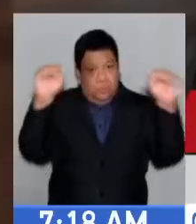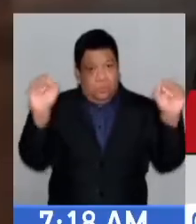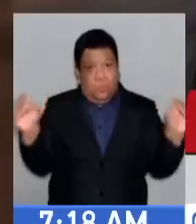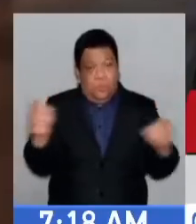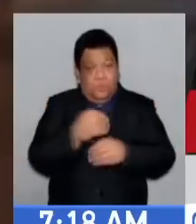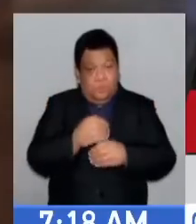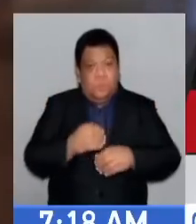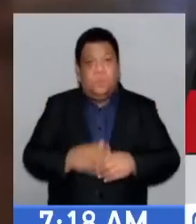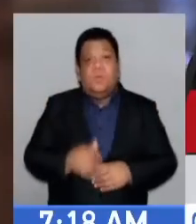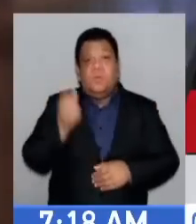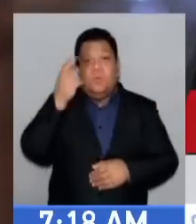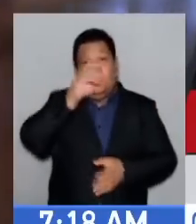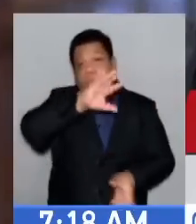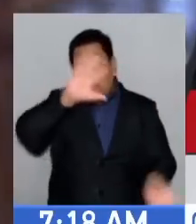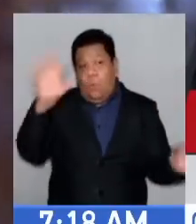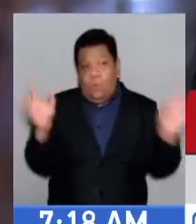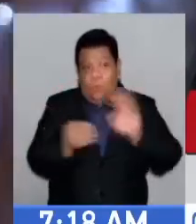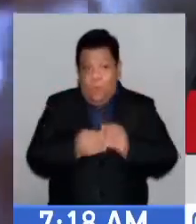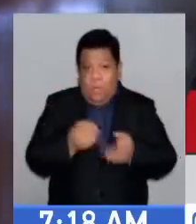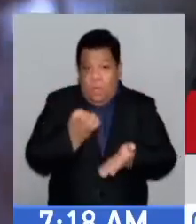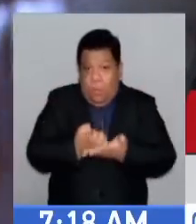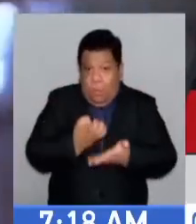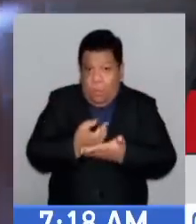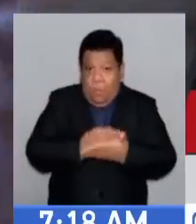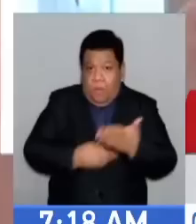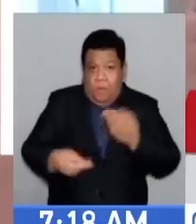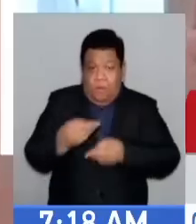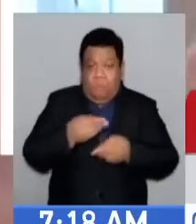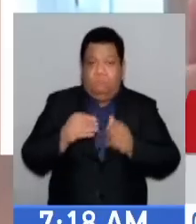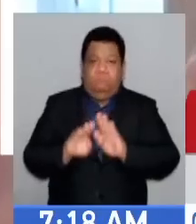bansa sa nakalipas na isang buong taon.